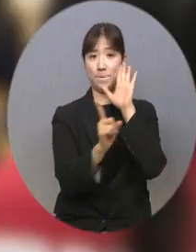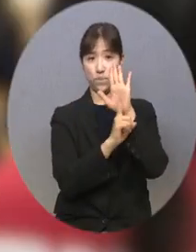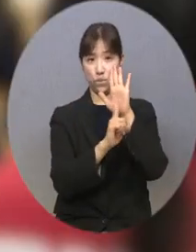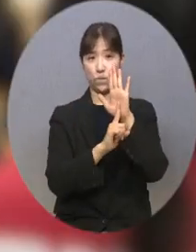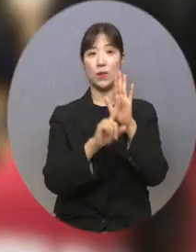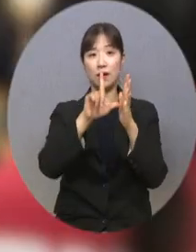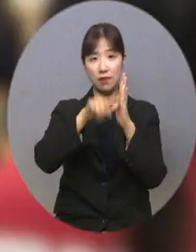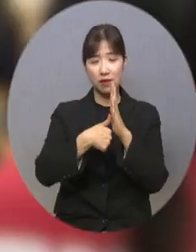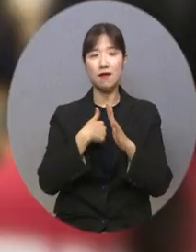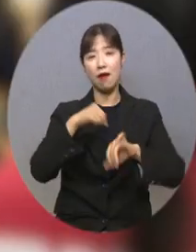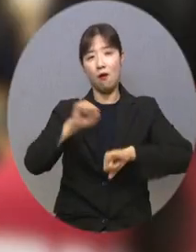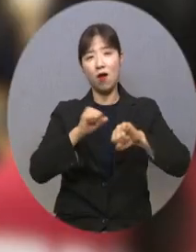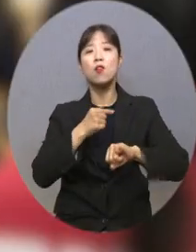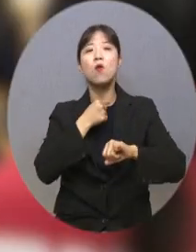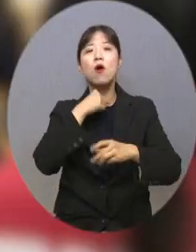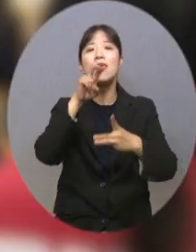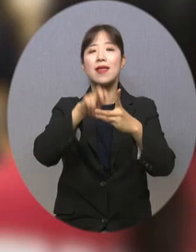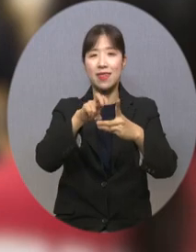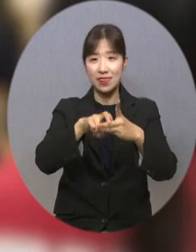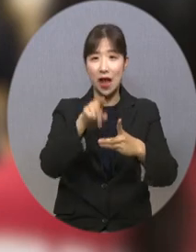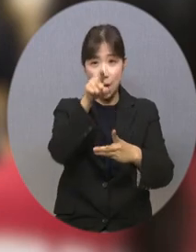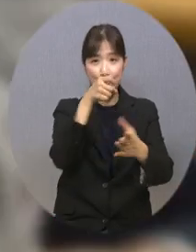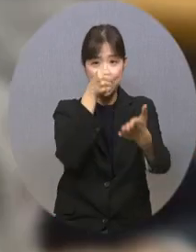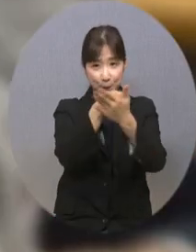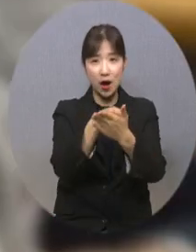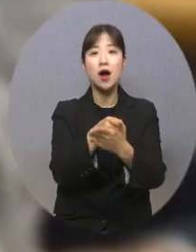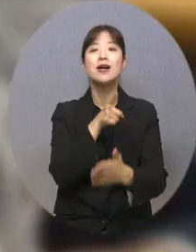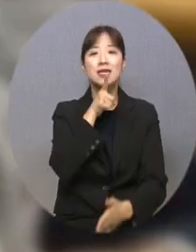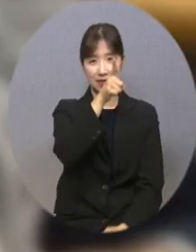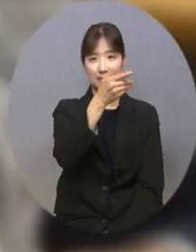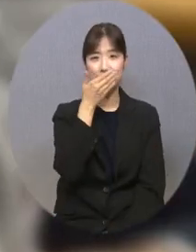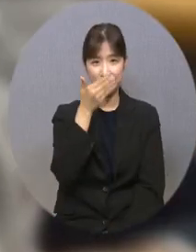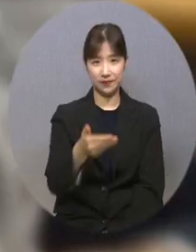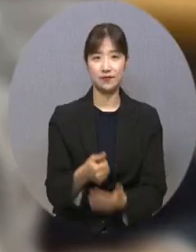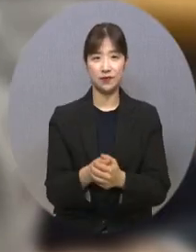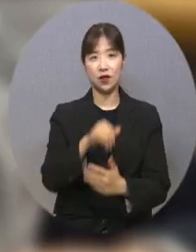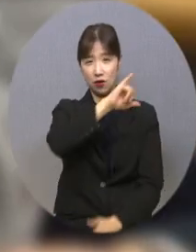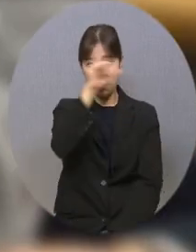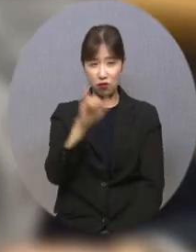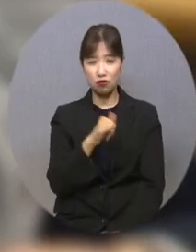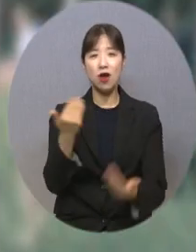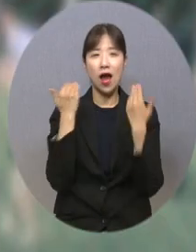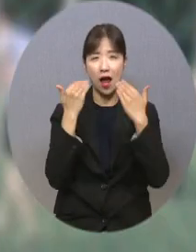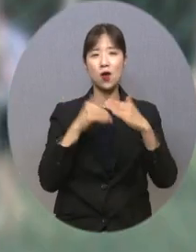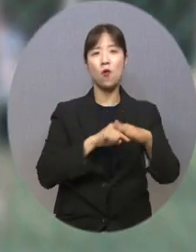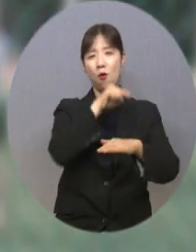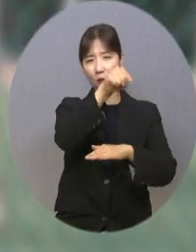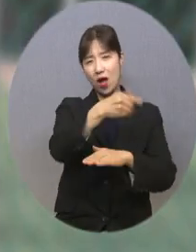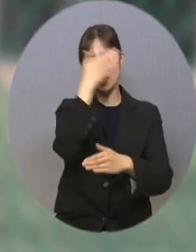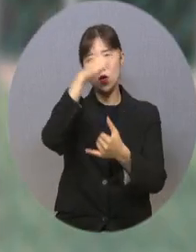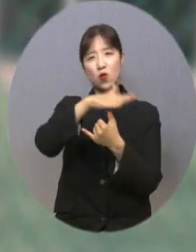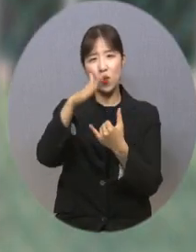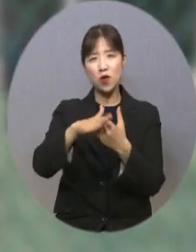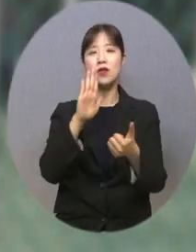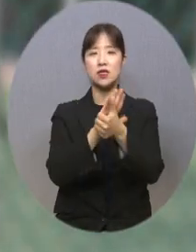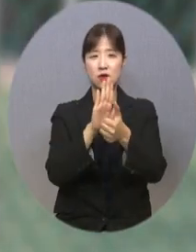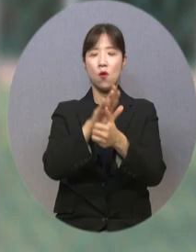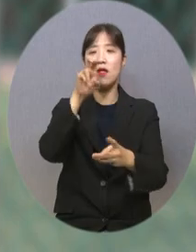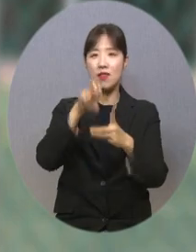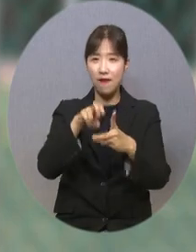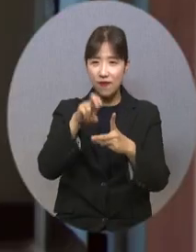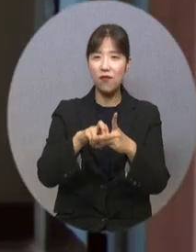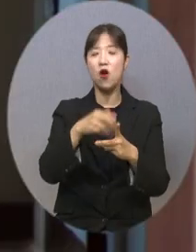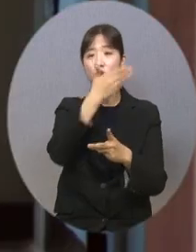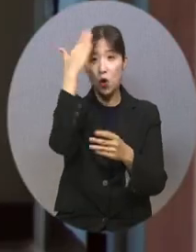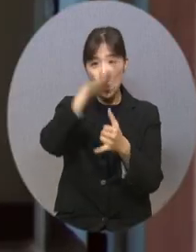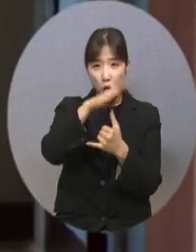활동을 원하는 센터의 지원 에 참여할 수 있으며 전국 학교 밖 청소년 지원 센터 소속 청소년은 누구나